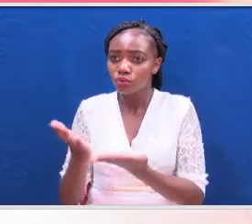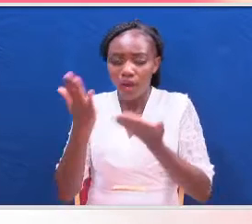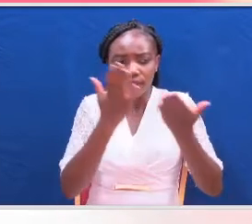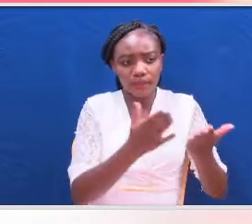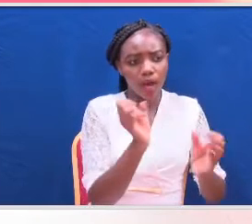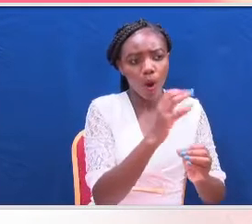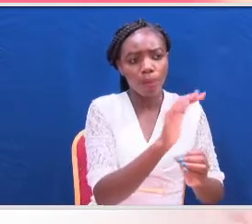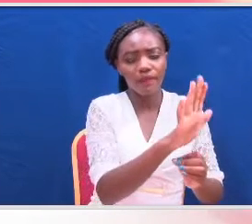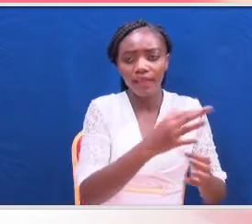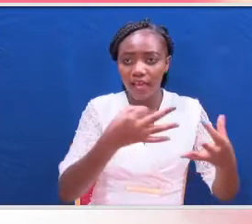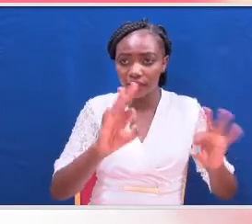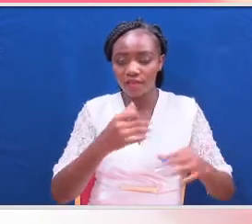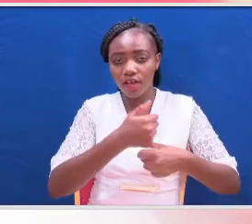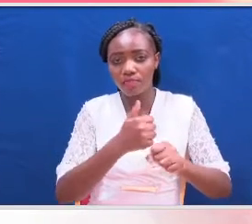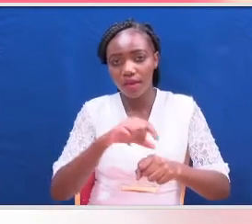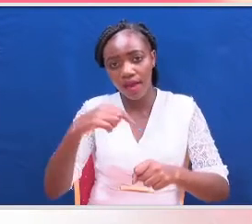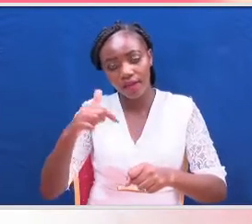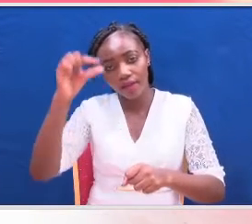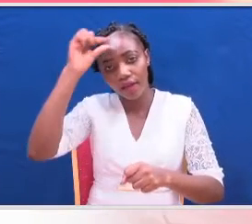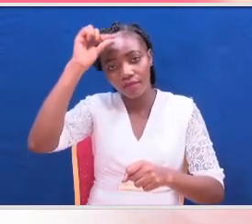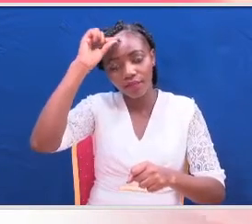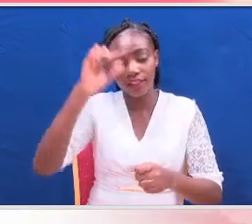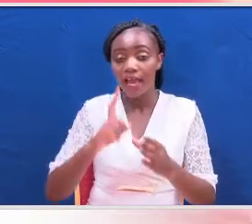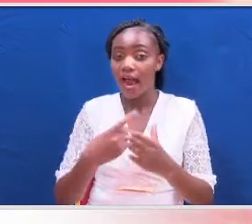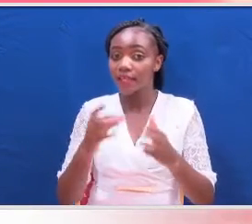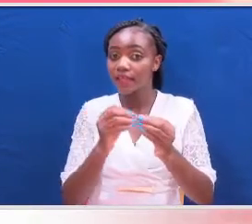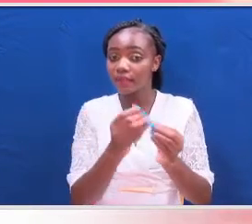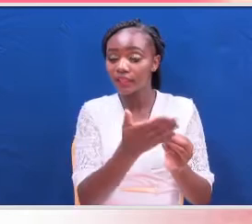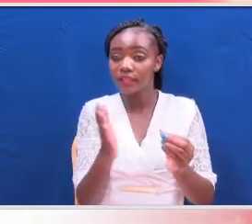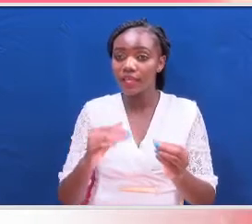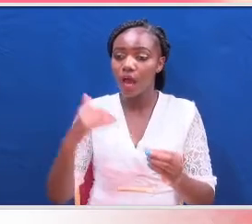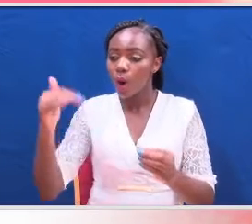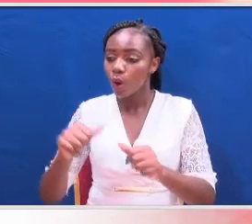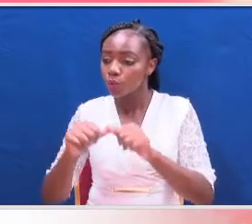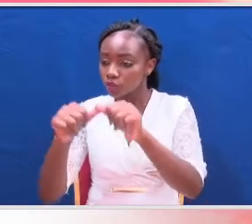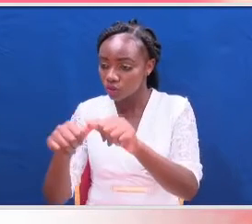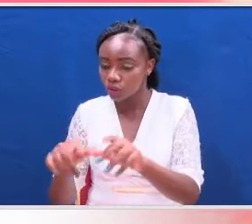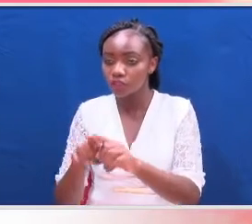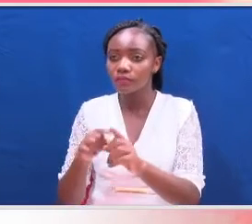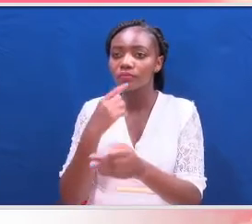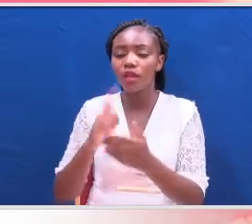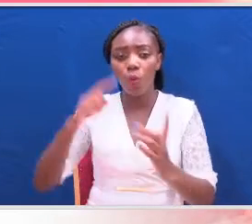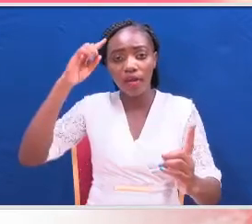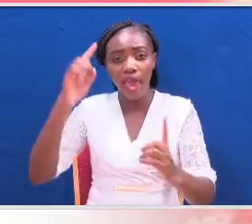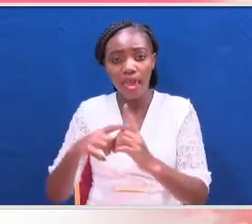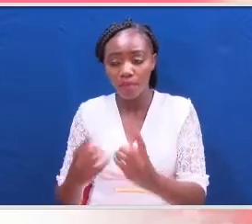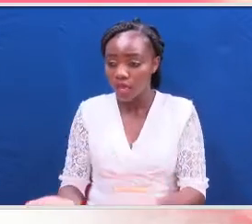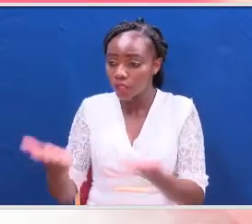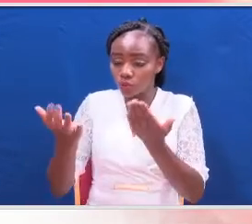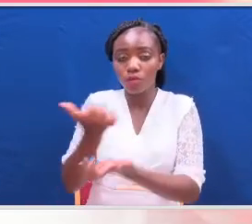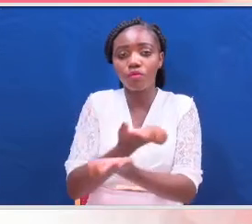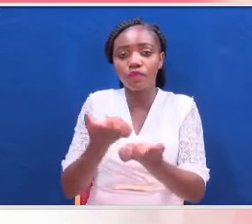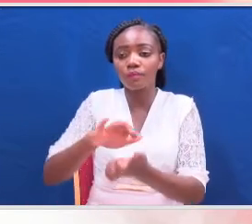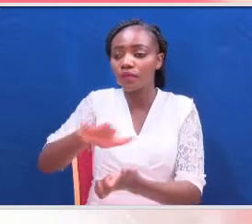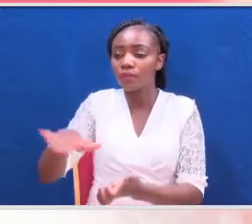iwapo atabuni serikali ijayo. Mikutano hiyo imekuwa ikiendelea wakidai inalenga kufufua uchumi katika eneo